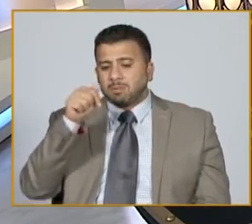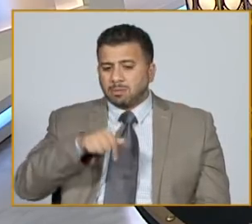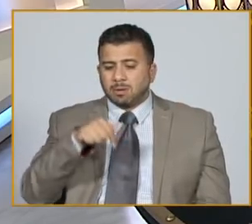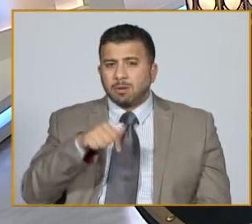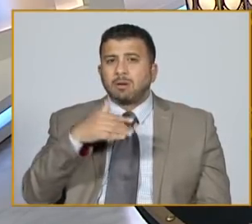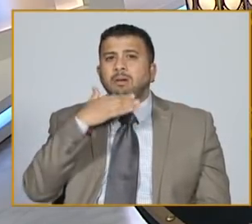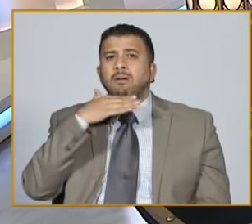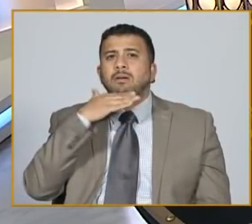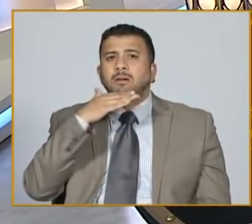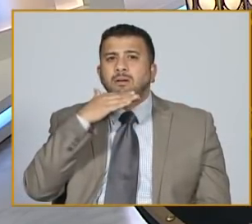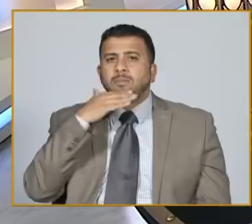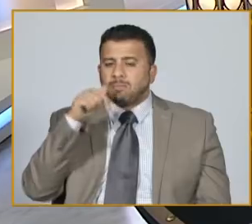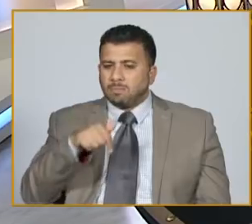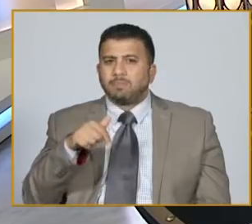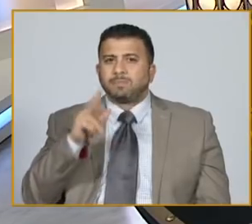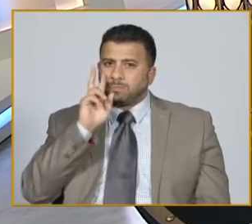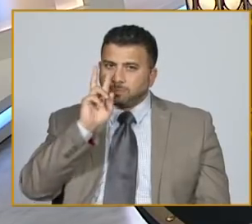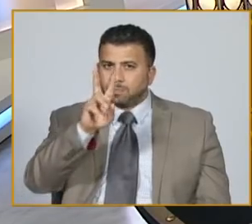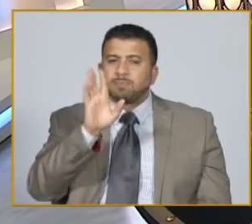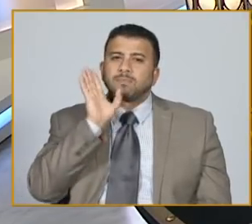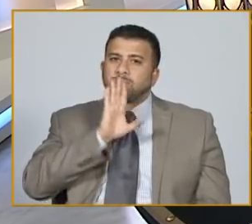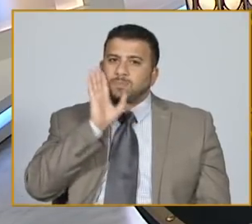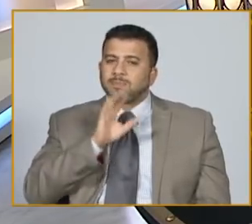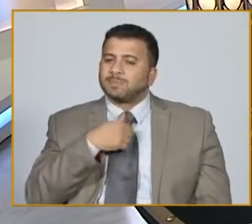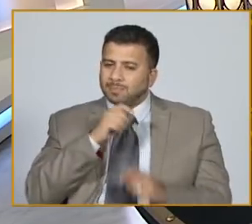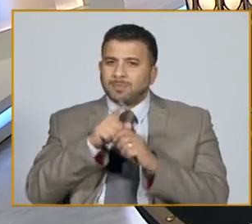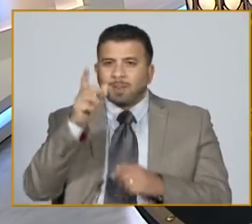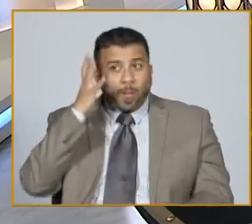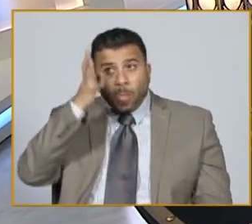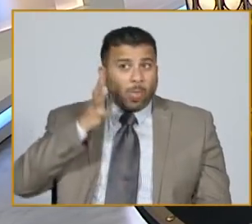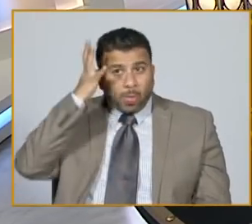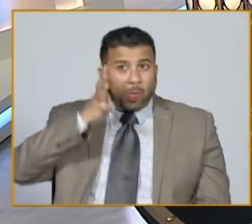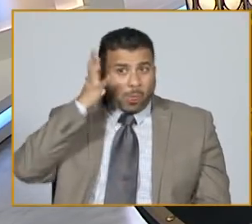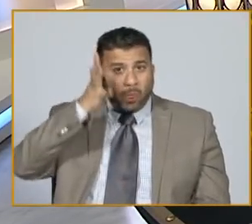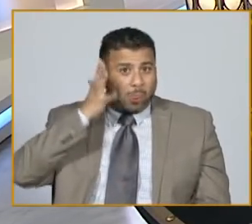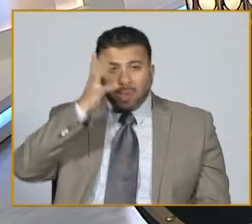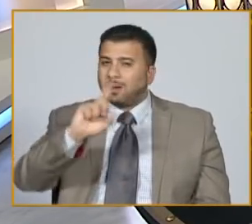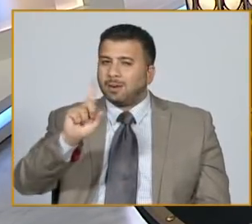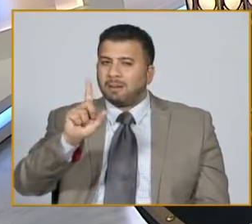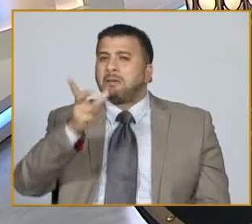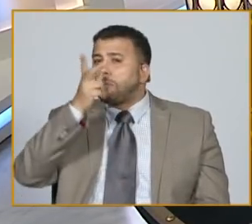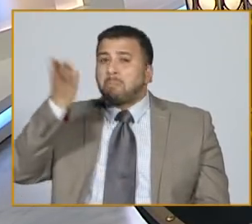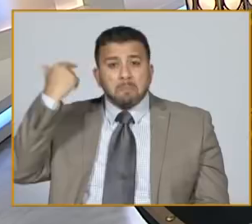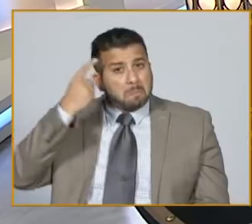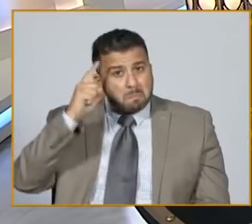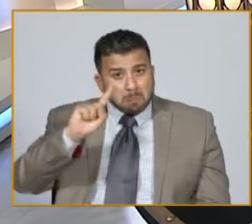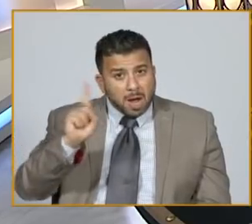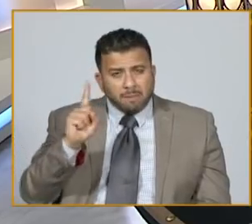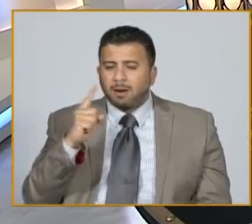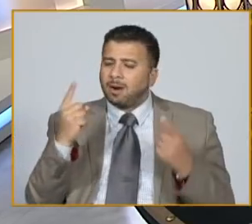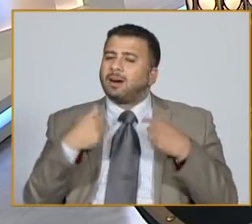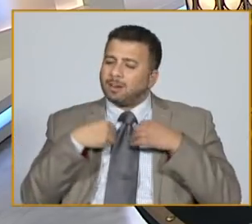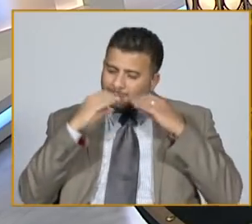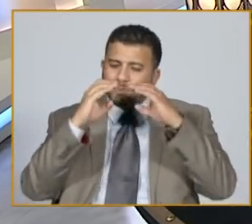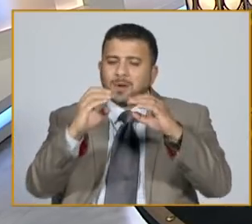الوالد وقاعد المخ لا لا يبشر ان شاء الله بعطيه ان شاء الله الجواب اللي رايحه بحول الله وقوته. الله يطول عمرك. مشكور يا احمد.